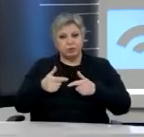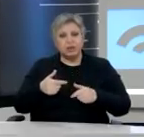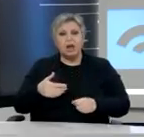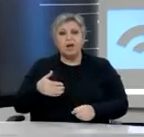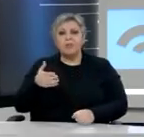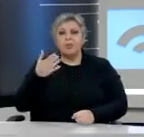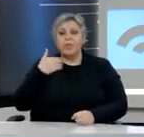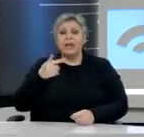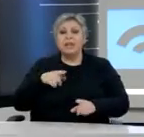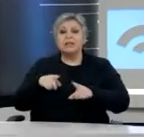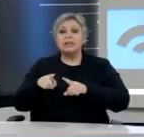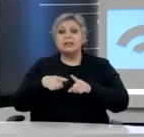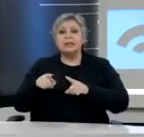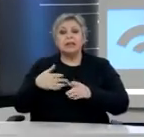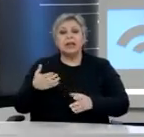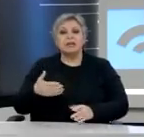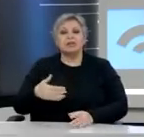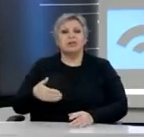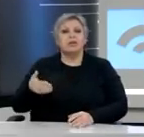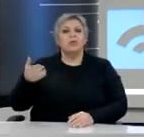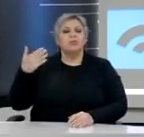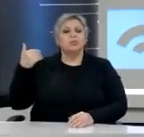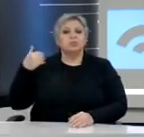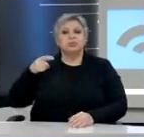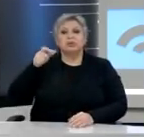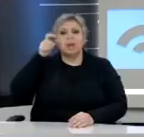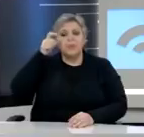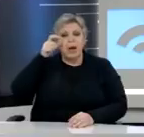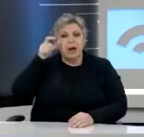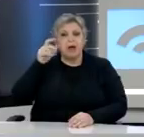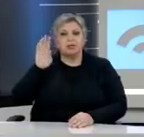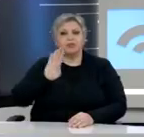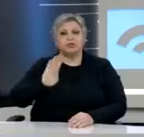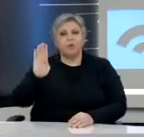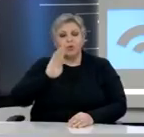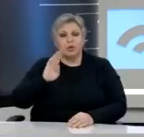γνωρίζαμε παλιά. Το κόμμα του κ. Σαμαρά, του κ. Βορύδη, του κ. Γεωργιάδη.